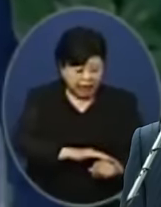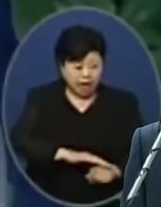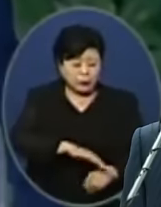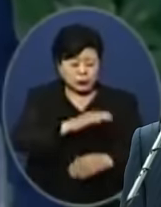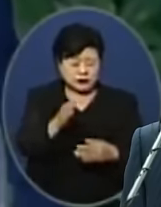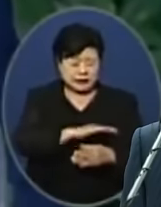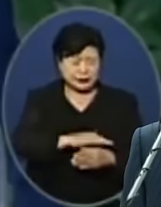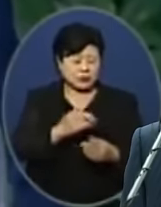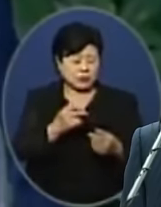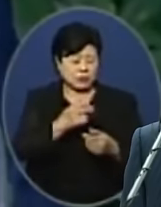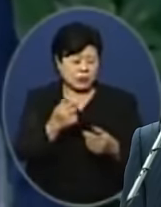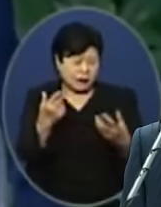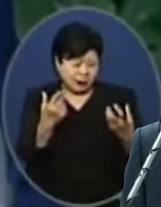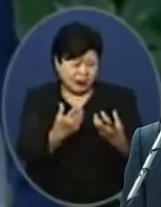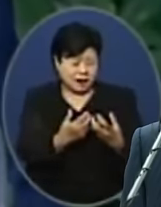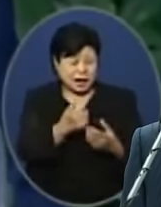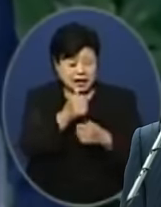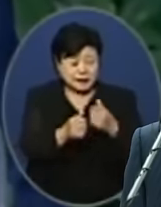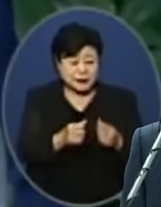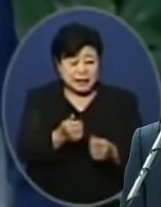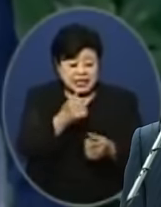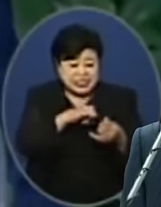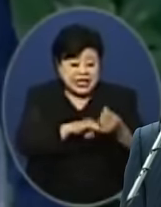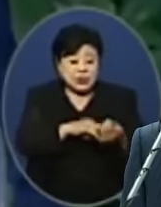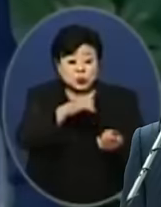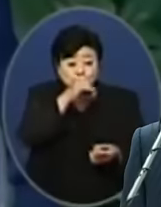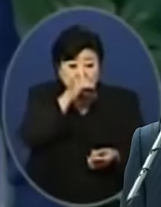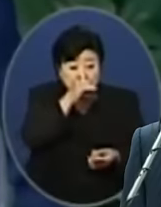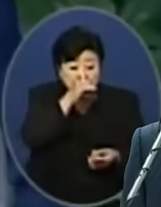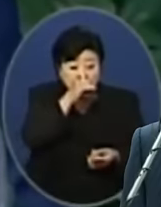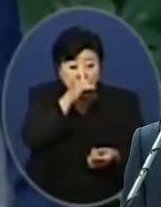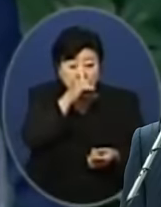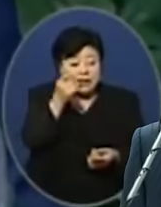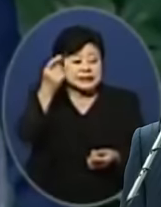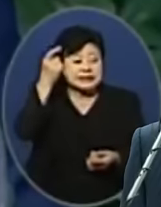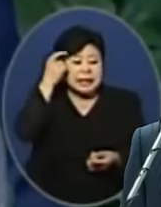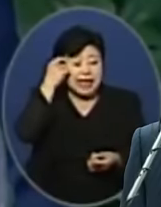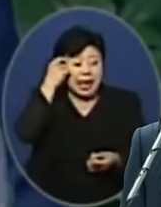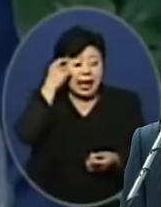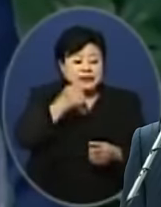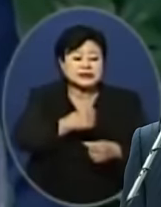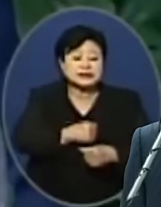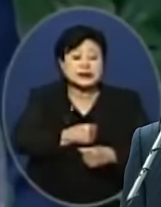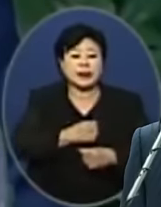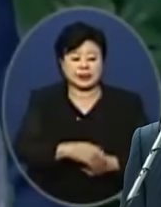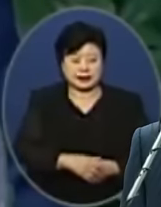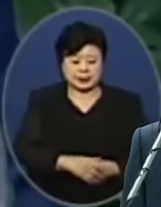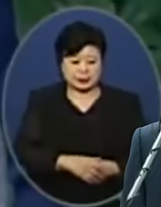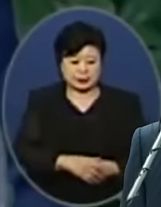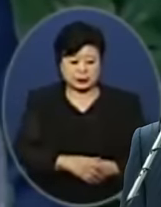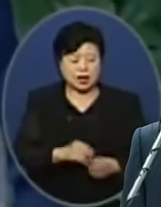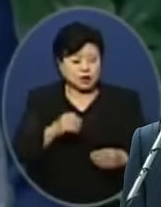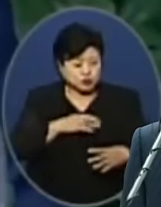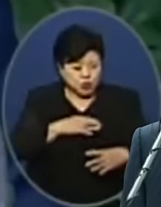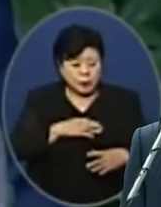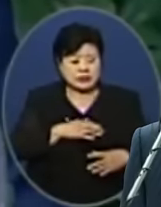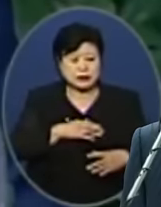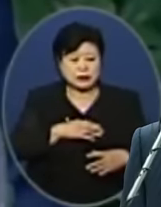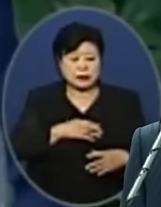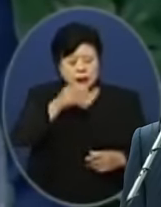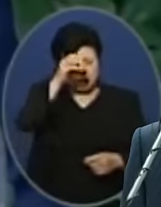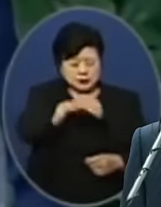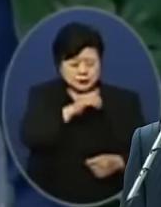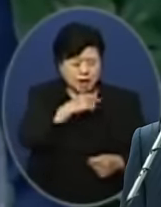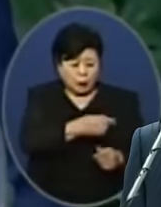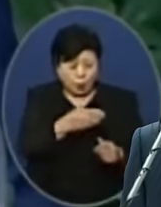범사에 잘되고 강건한 하나님의 약속이 들어있는 것입니다. 여러분의 생각을 지켜야 돼요. 두려움에서